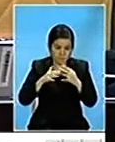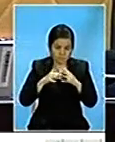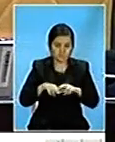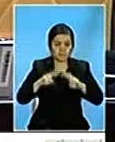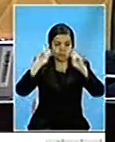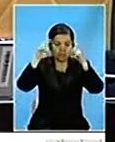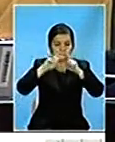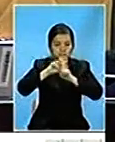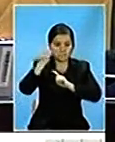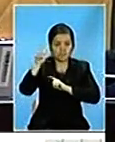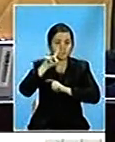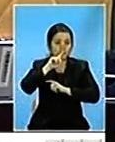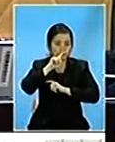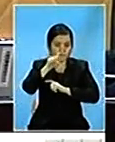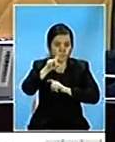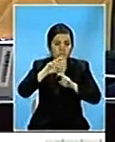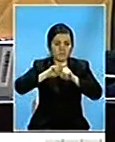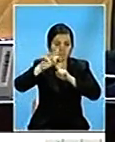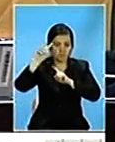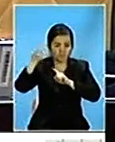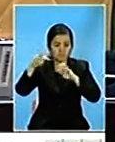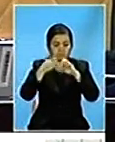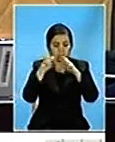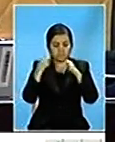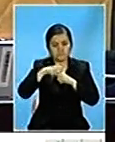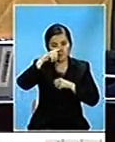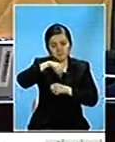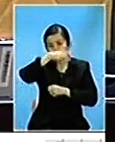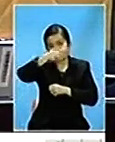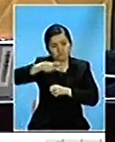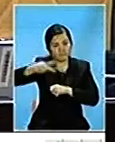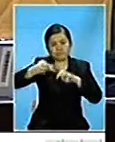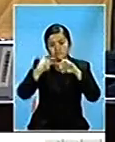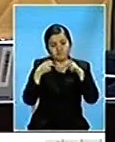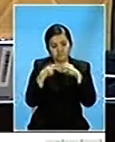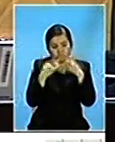ลยครับเรื่องวิกฤตปัญหาภาษาไทยในปัจจุบันนะครับของ